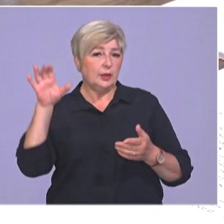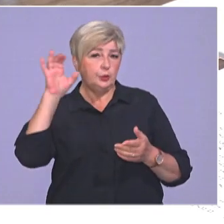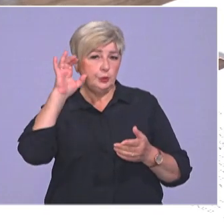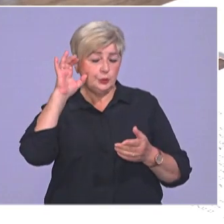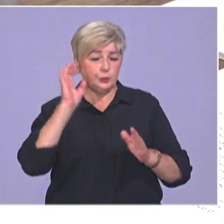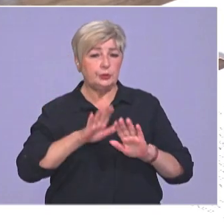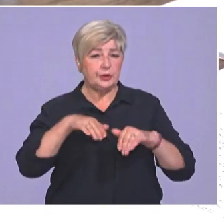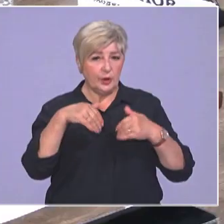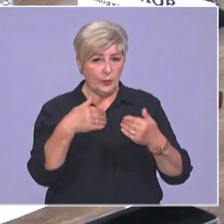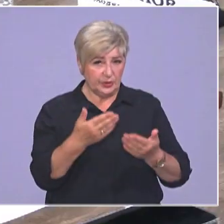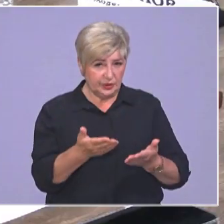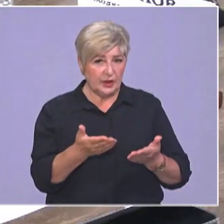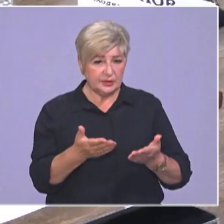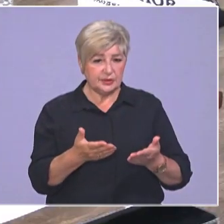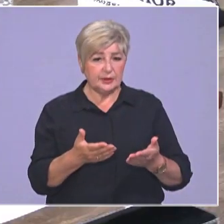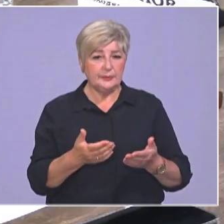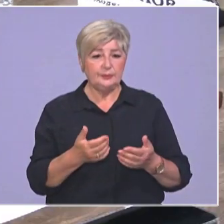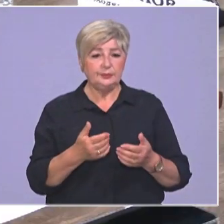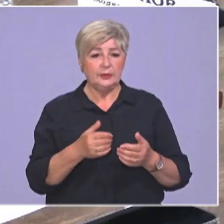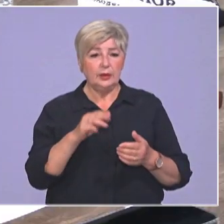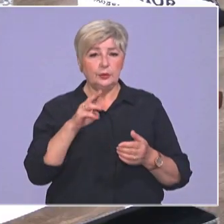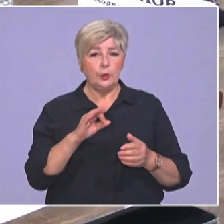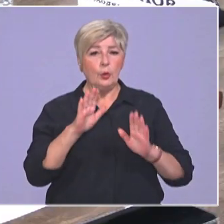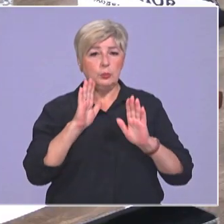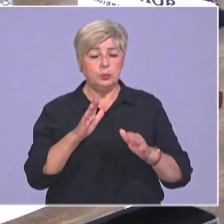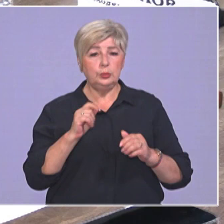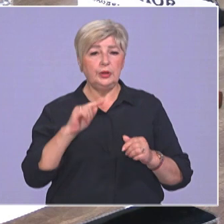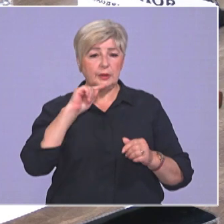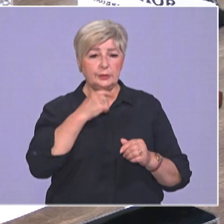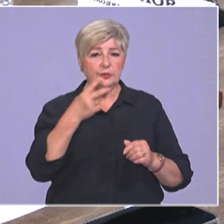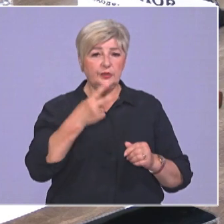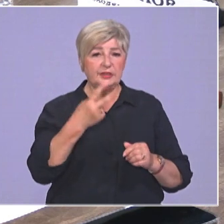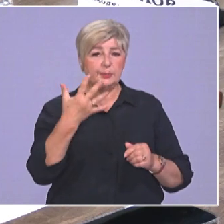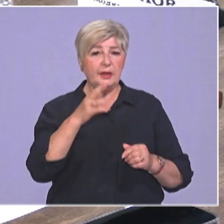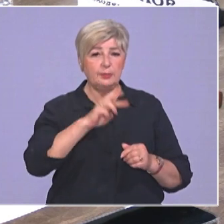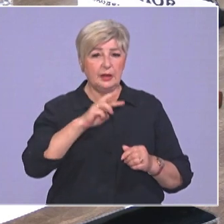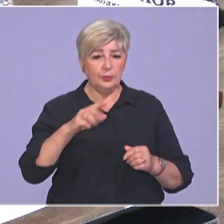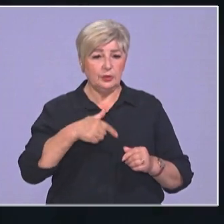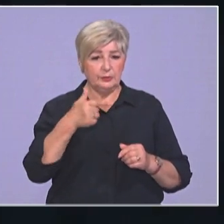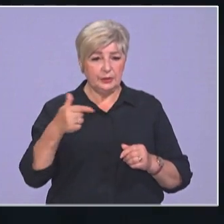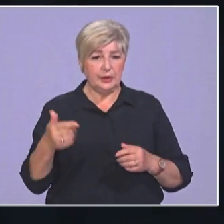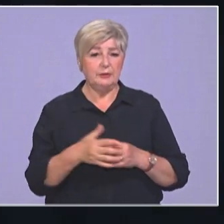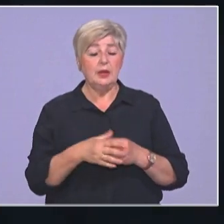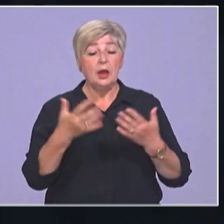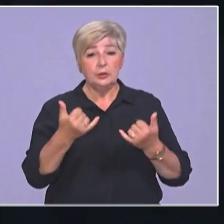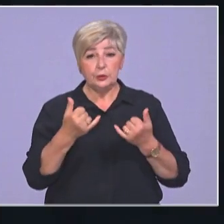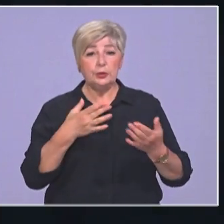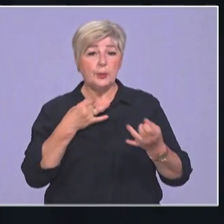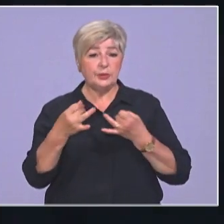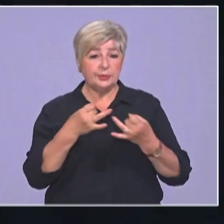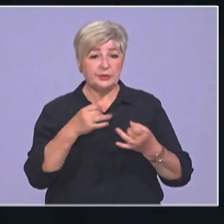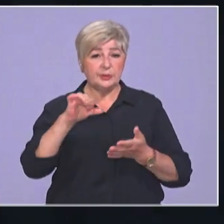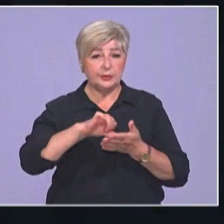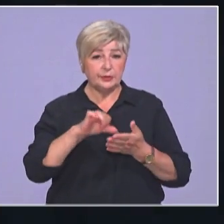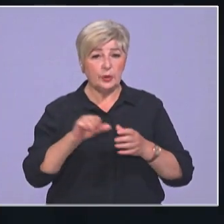рекомендації робочої групи, які були сьогодні надані, то буде економія 25 мільйонів гривень. Але в діалозі ми сьогодні поспілкувалися з